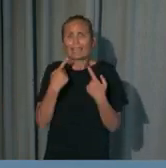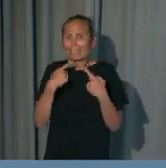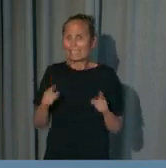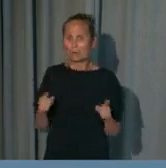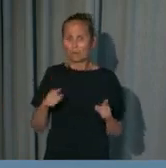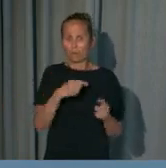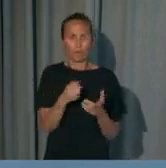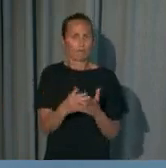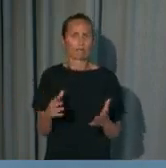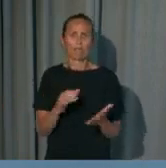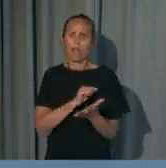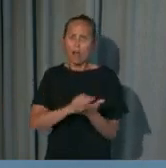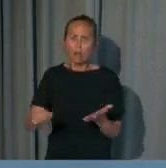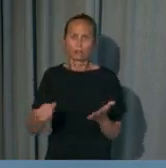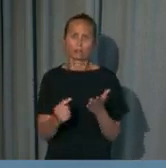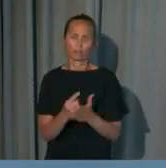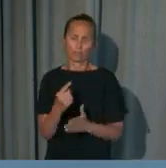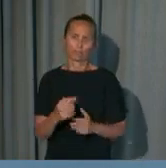opp våre verdier.